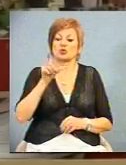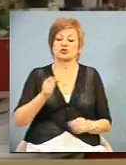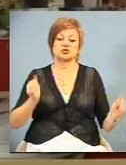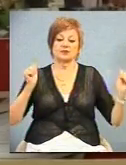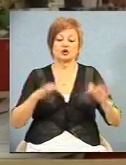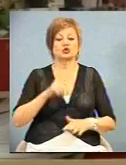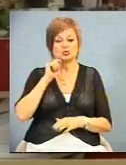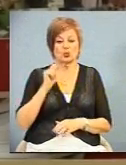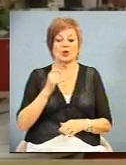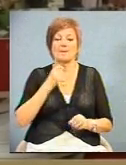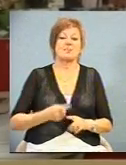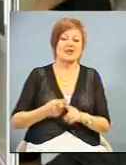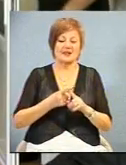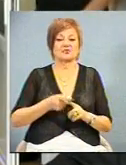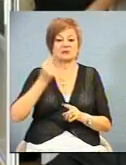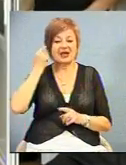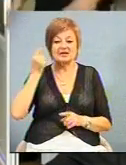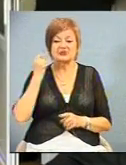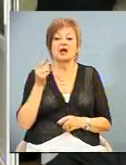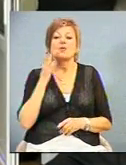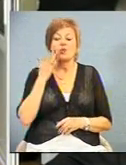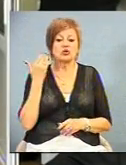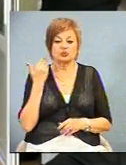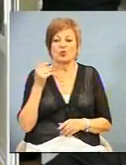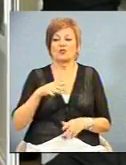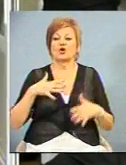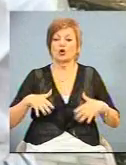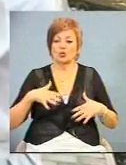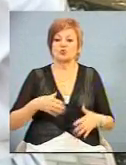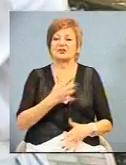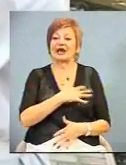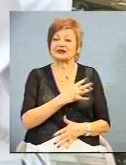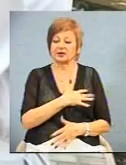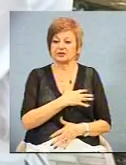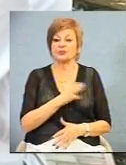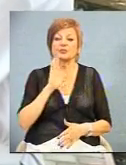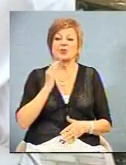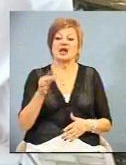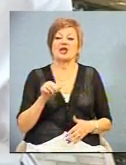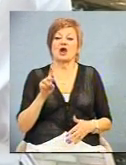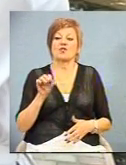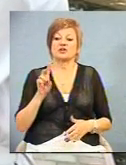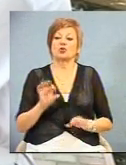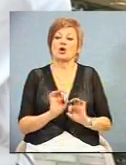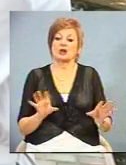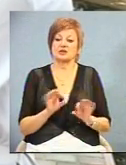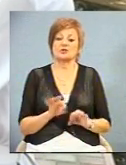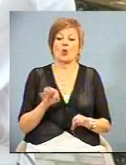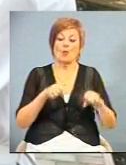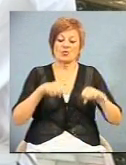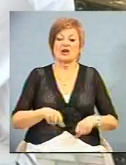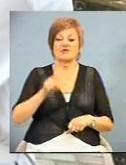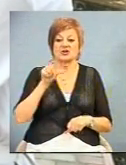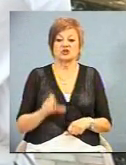України, Республіки Білорусь, Казахстану, Молдови, Грузії та Канади. Наприклад, Віра Яковенко розповідатиме про права